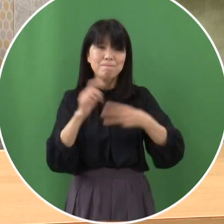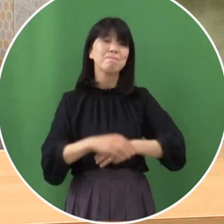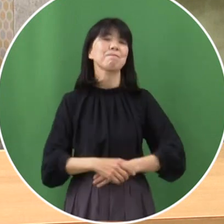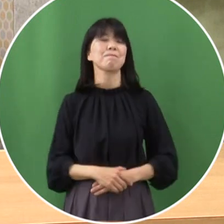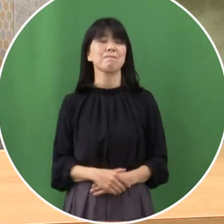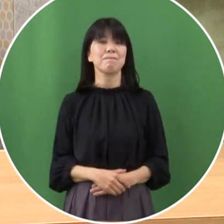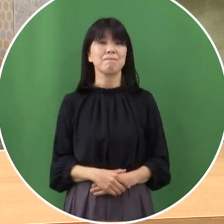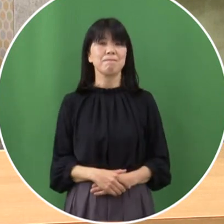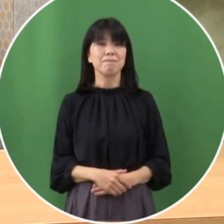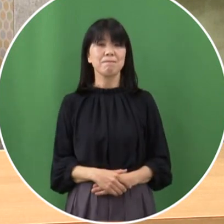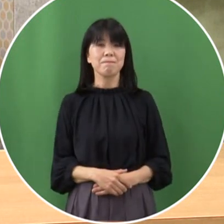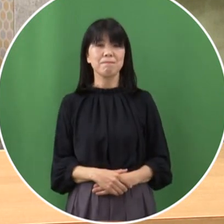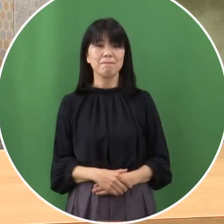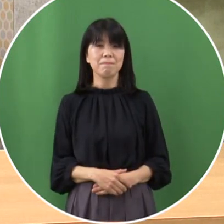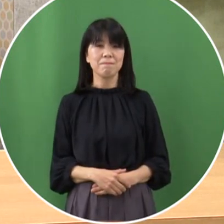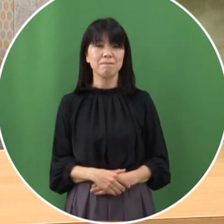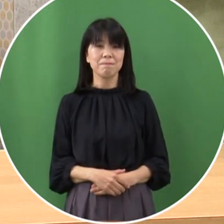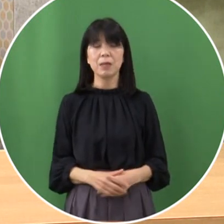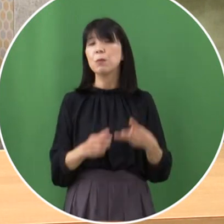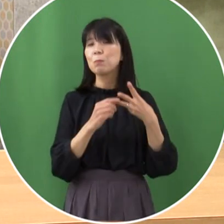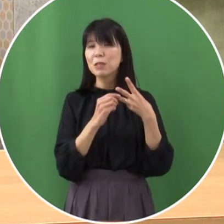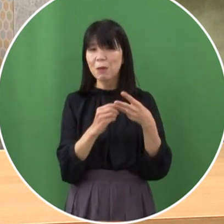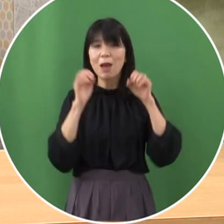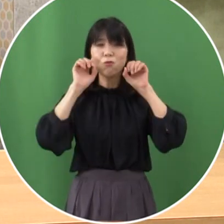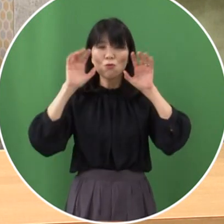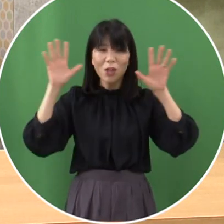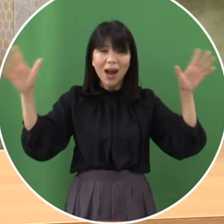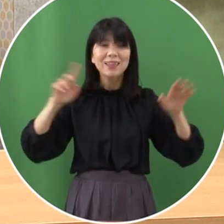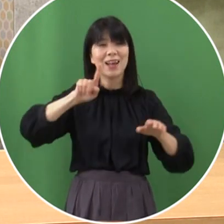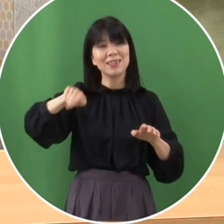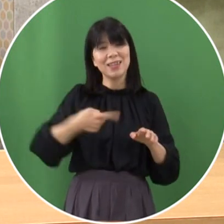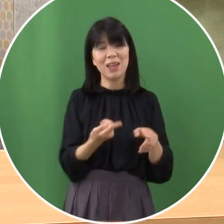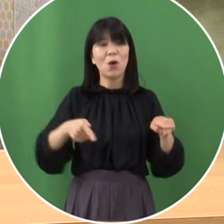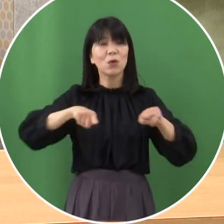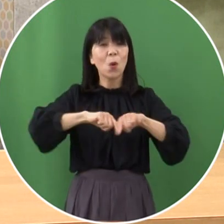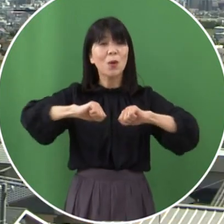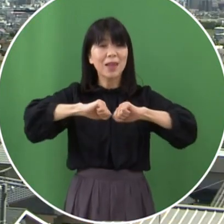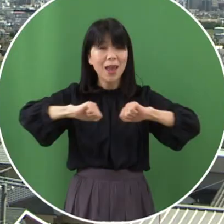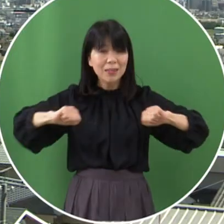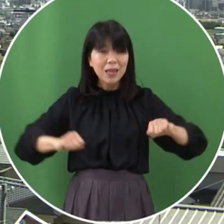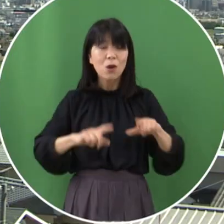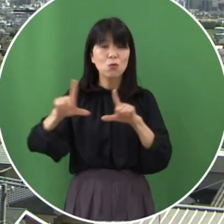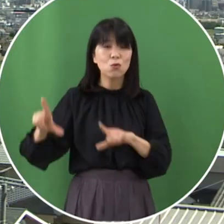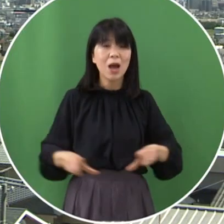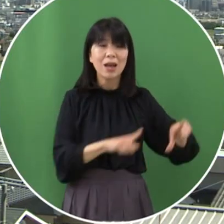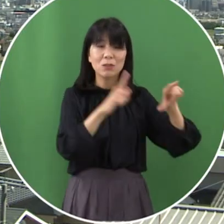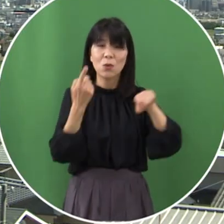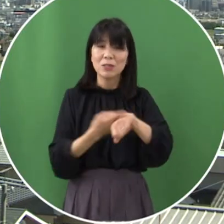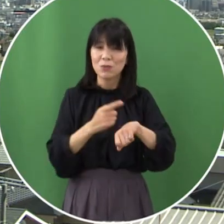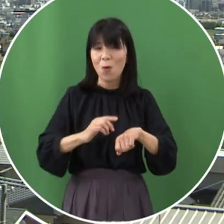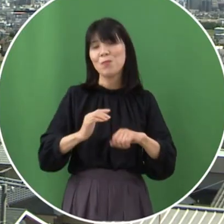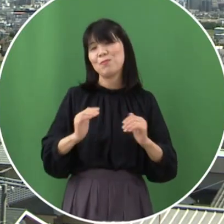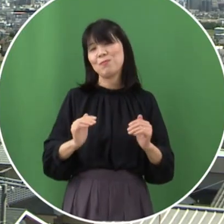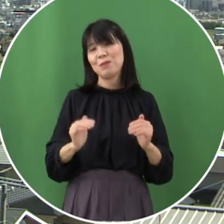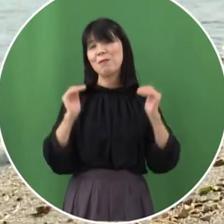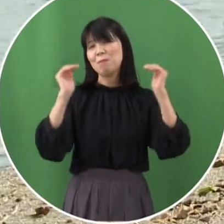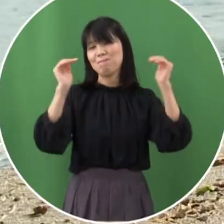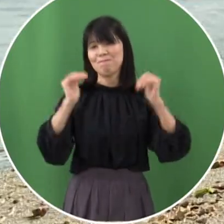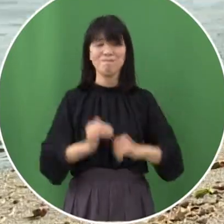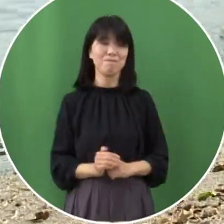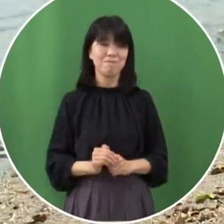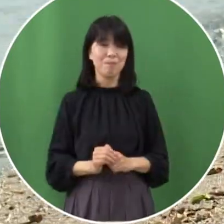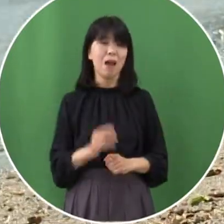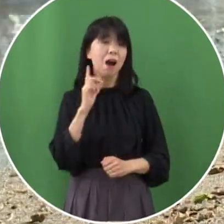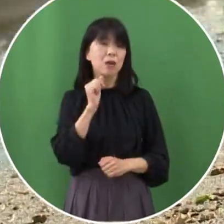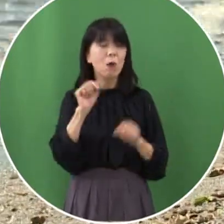3つ目は豊かな自然と共生し暮らしの質を高めるです。 明石の豊かな自然と共生し、自然と